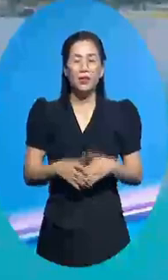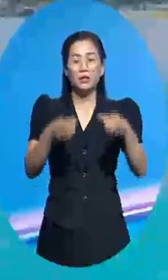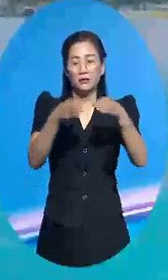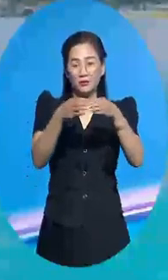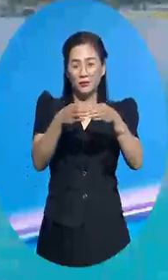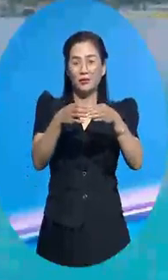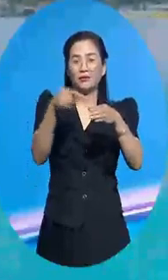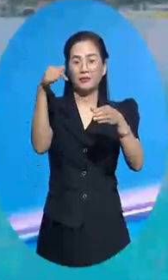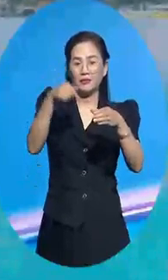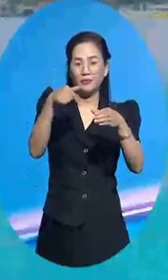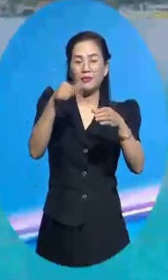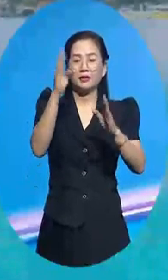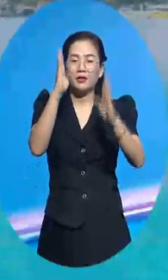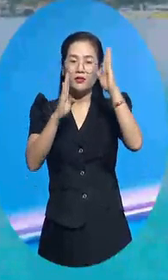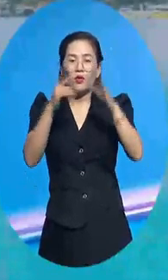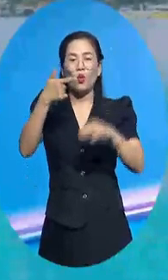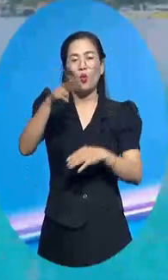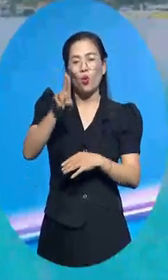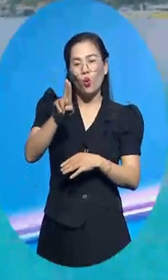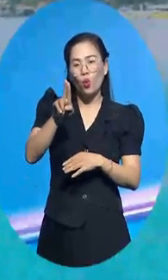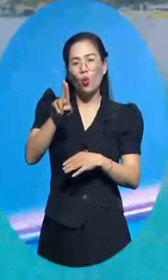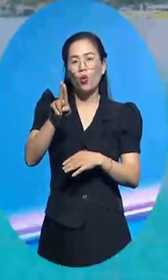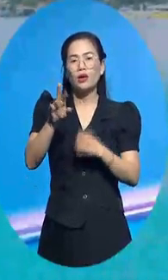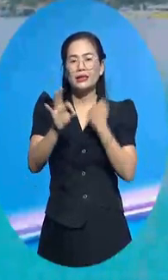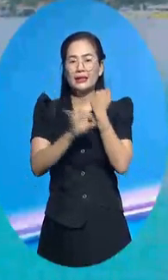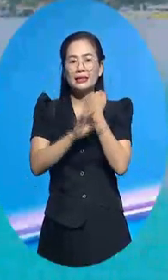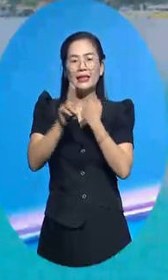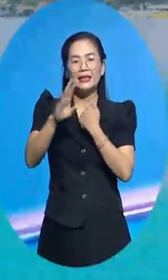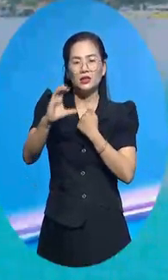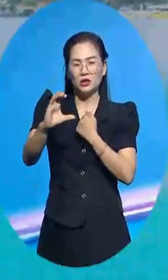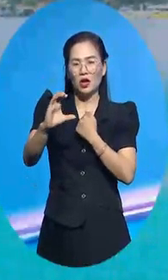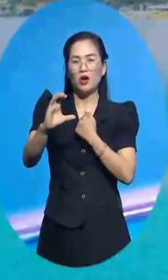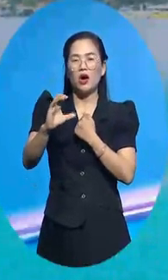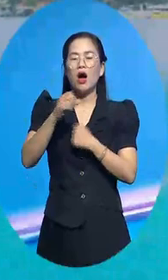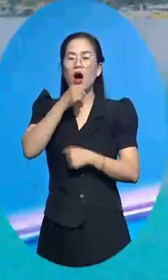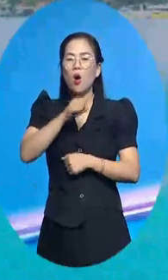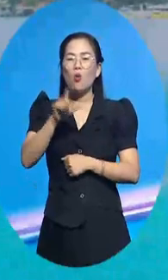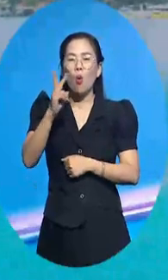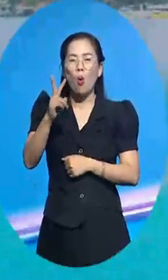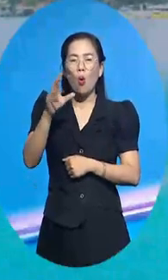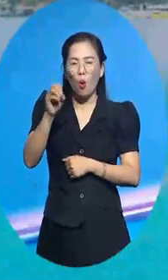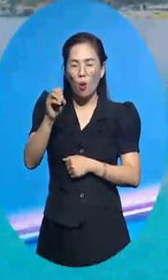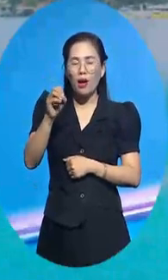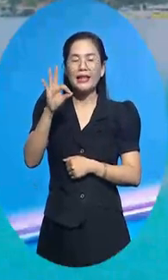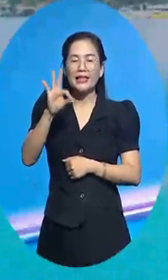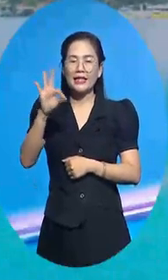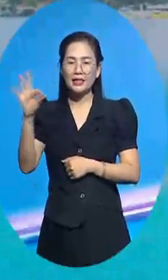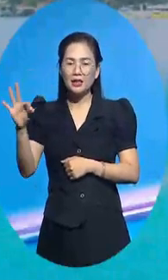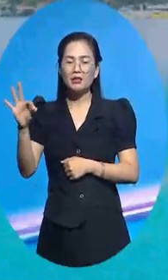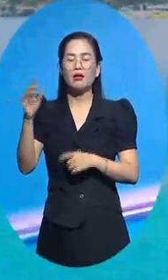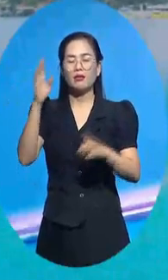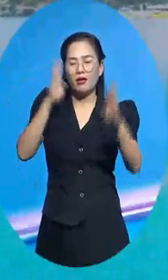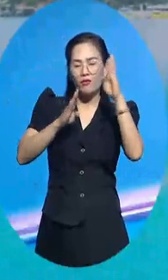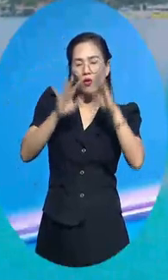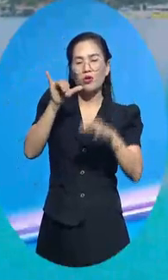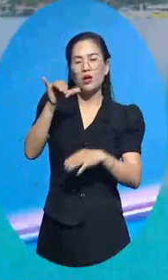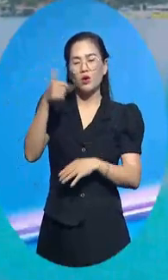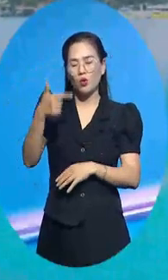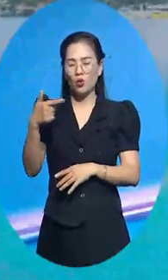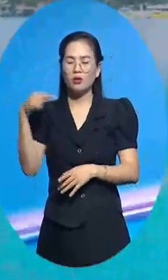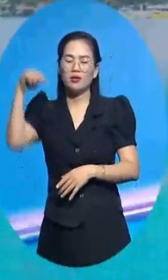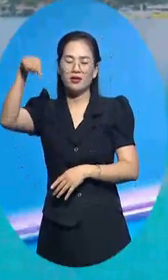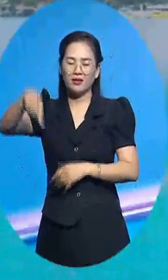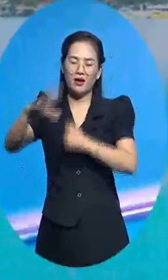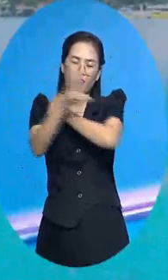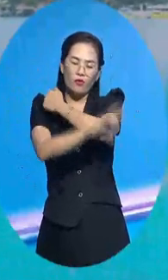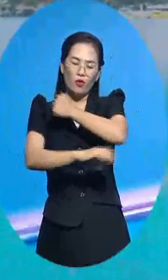Đoàn công tác thành phố Gyeongsu-gu, tỉnh Incheon, Hàn Quốc do ông Lee Jae-ho, thị trưởng thành phố Gyeongsu-gu dẫn đầu, đã đến thành phố Phú